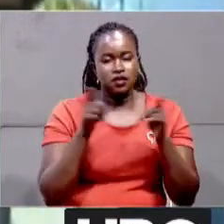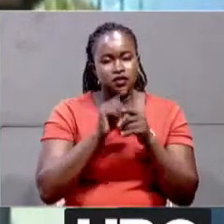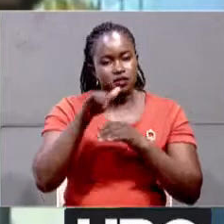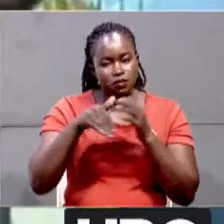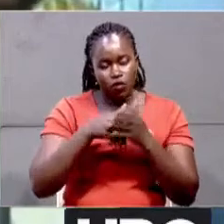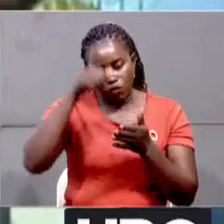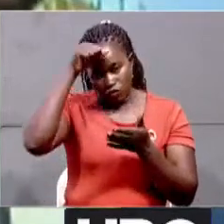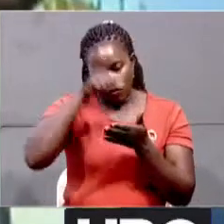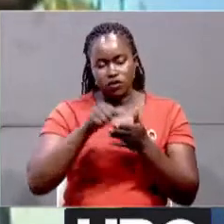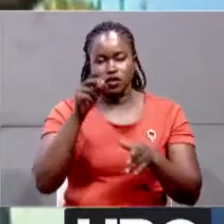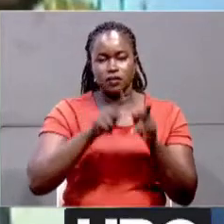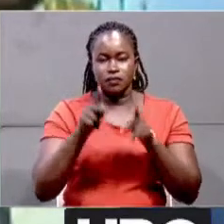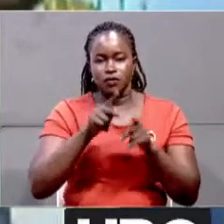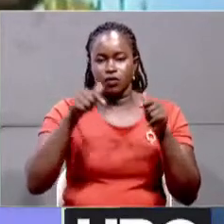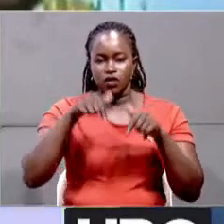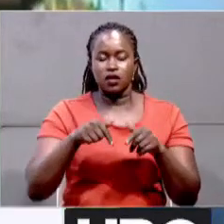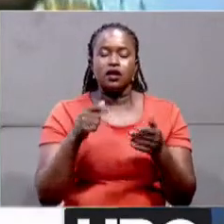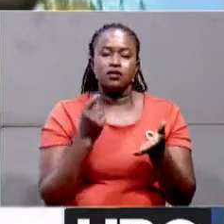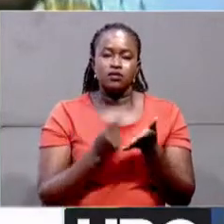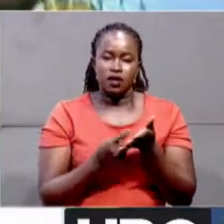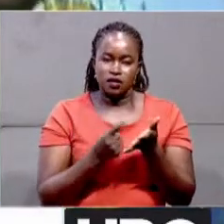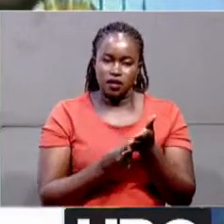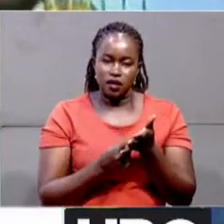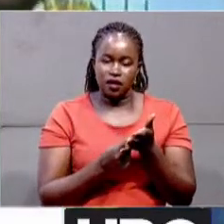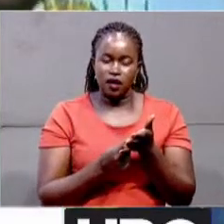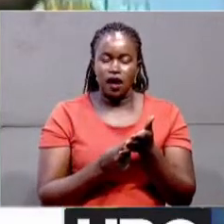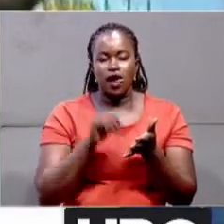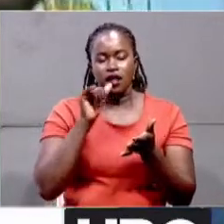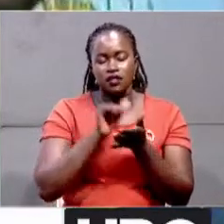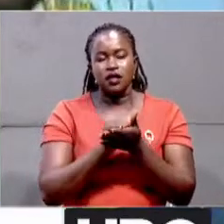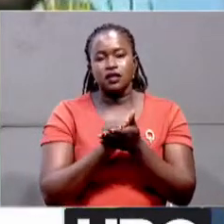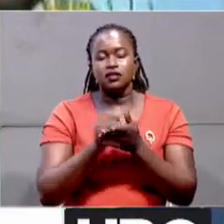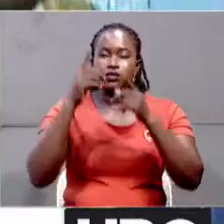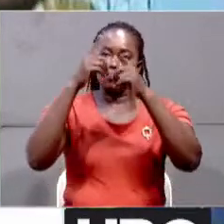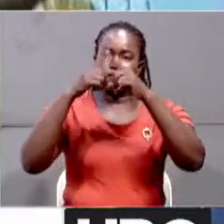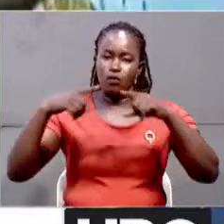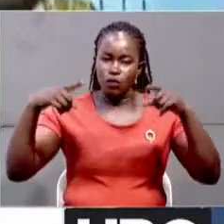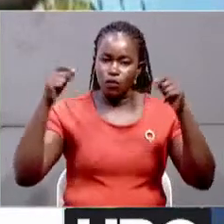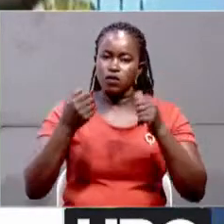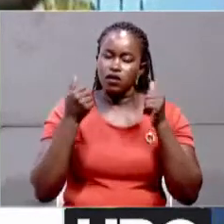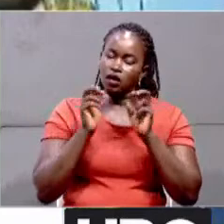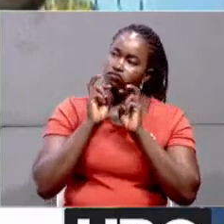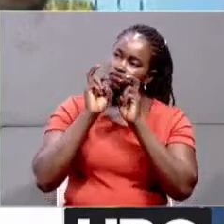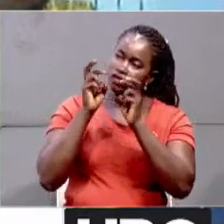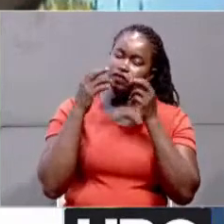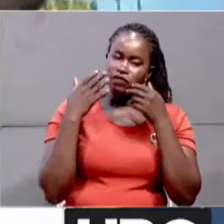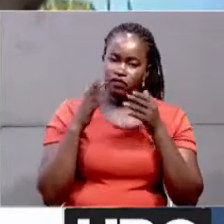n'abasiraamu bonna mu Uganda nti omwezi gulabise